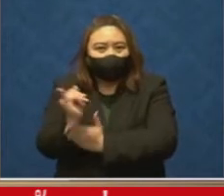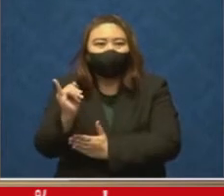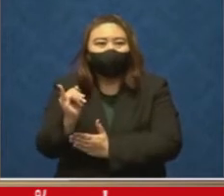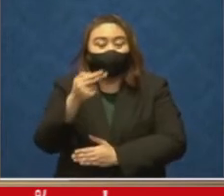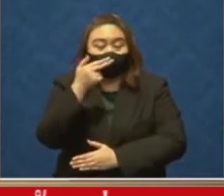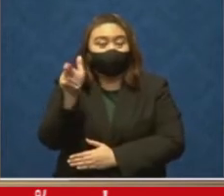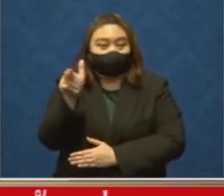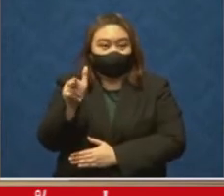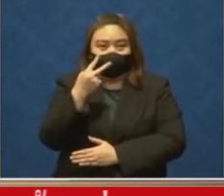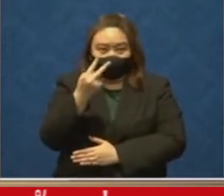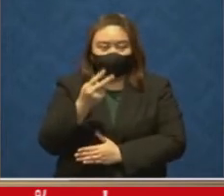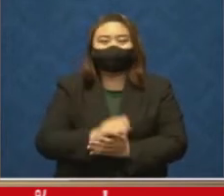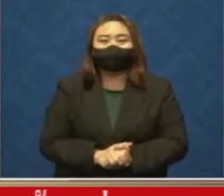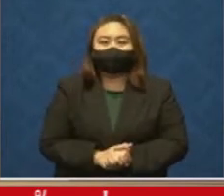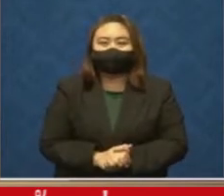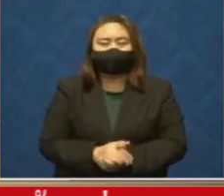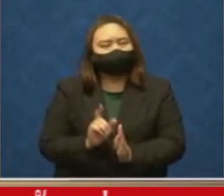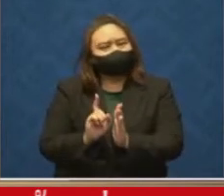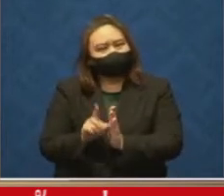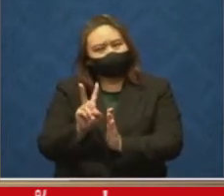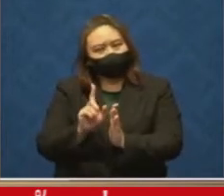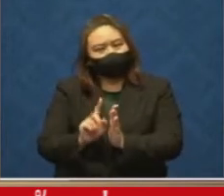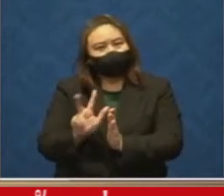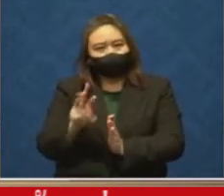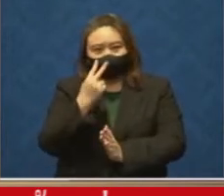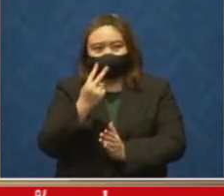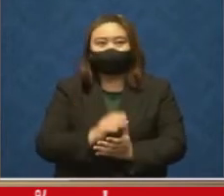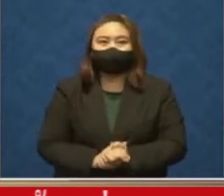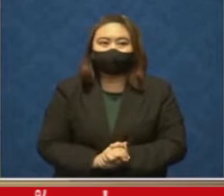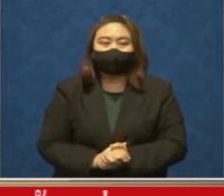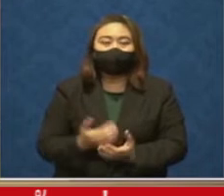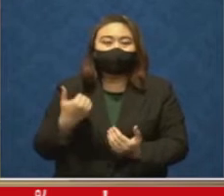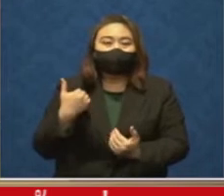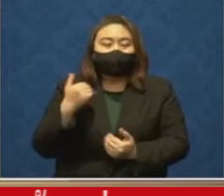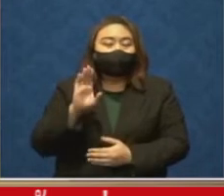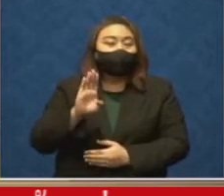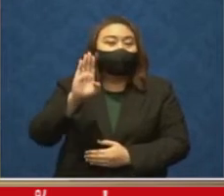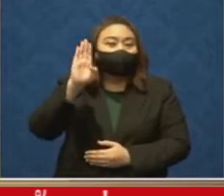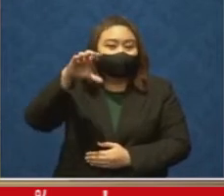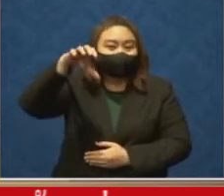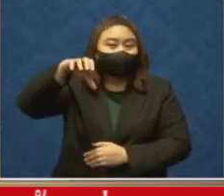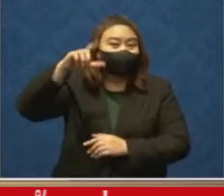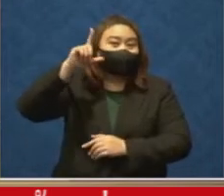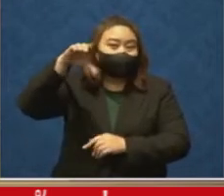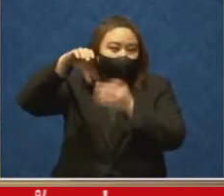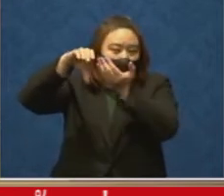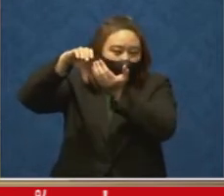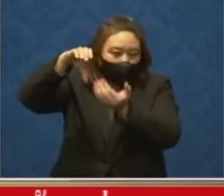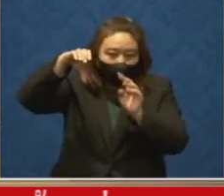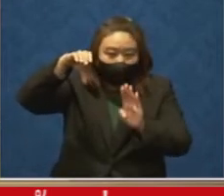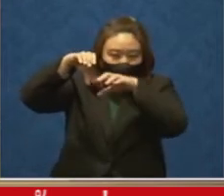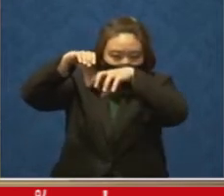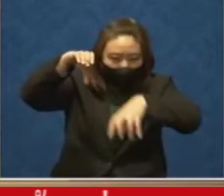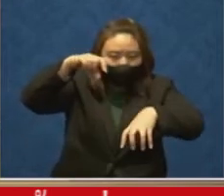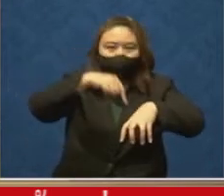ดูคลิอัี้แลทานประทานจะเห็นครับขอเชิญคิวีดีโอสัก 2-3 นาทีครับบริษัทลูกของไทยออยนี่ล่ะครับทาง